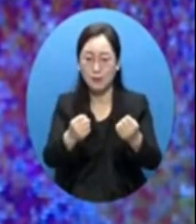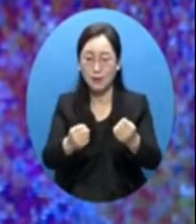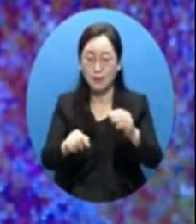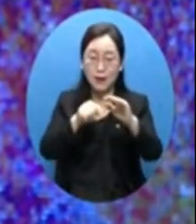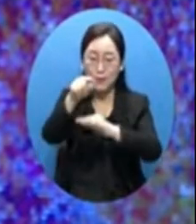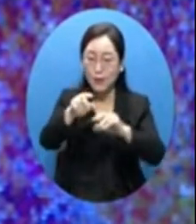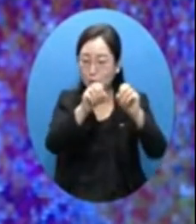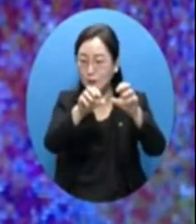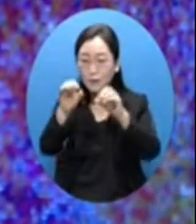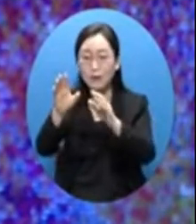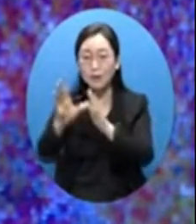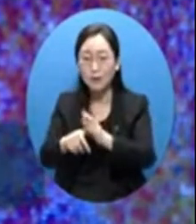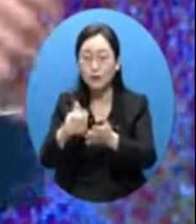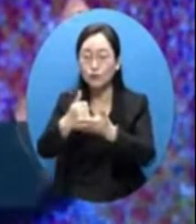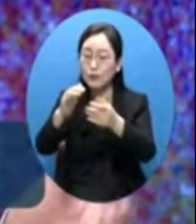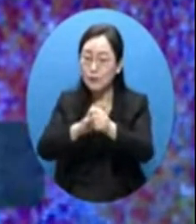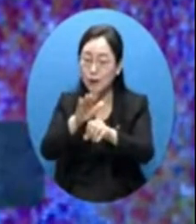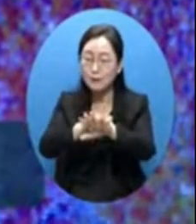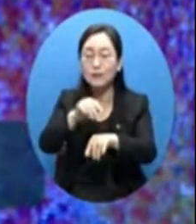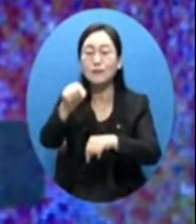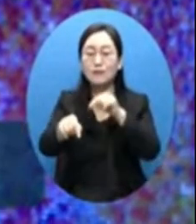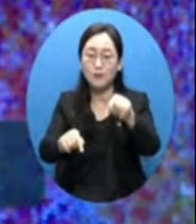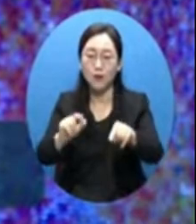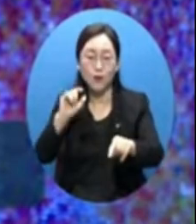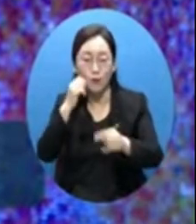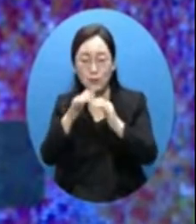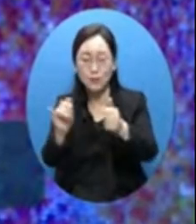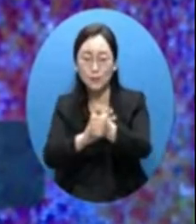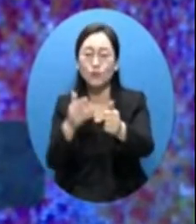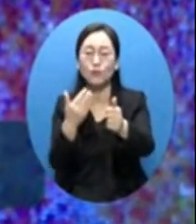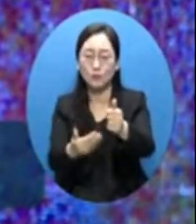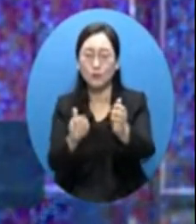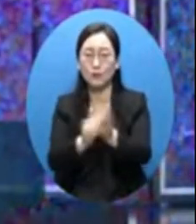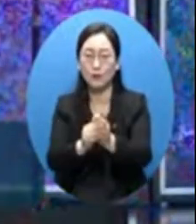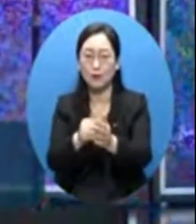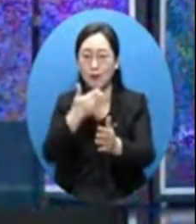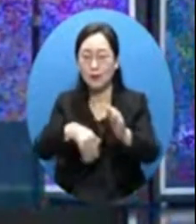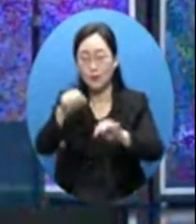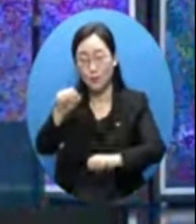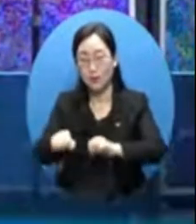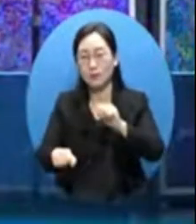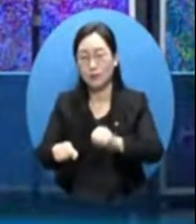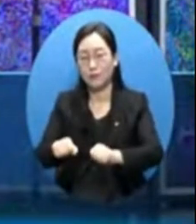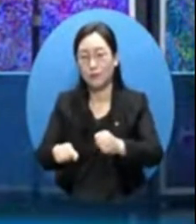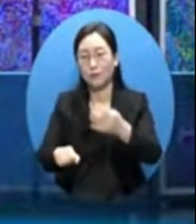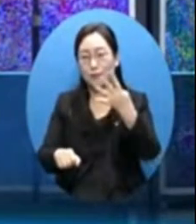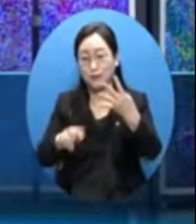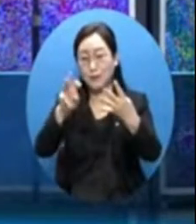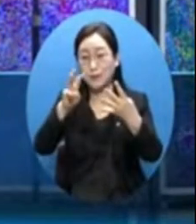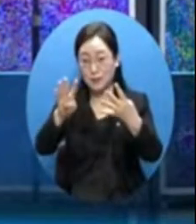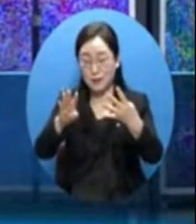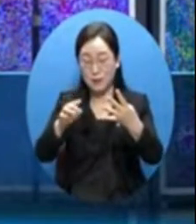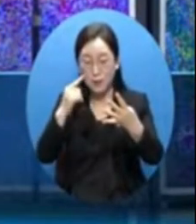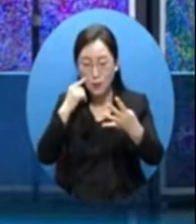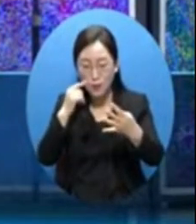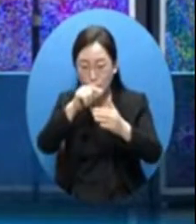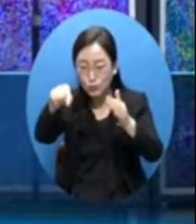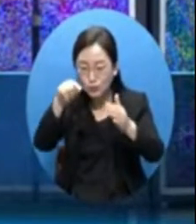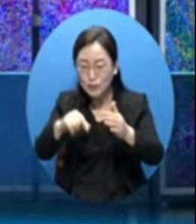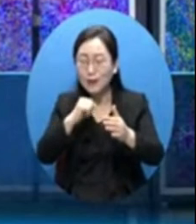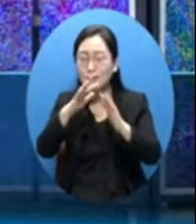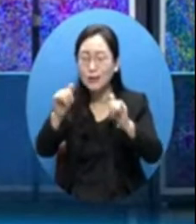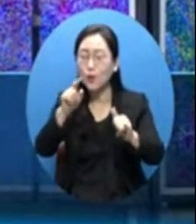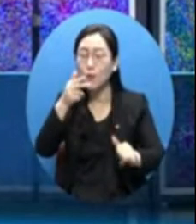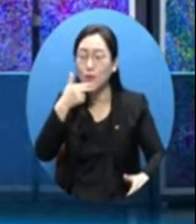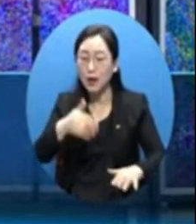주의 사랑을 시작해서 어려운 사람을 도왔습니다. 사도행전 4장 34절 35절입니다 그 중에 가난한 사람이 없으니 이는 밭과 집에 있는